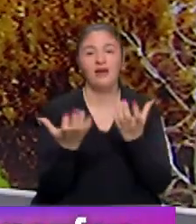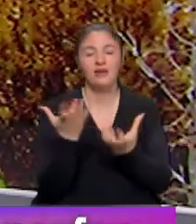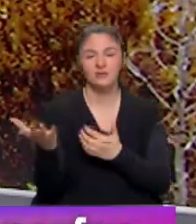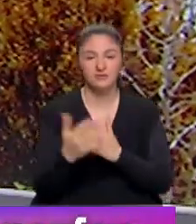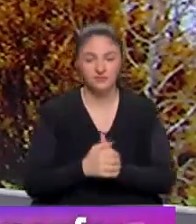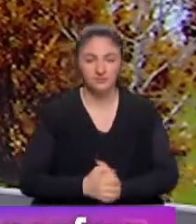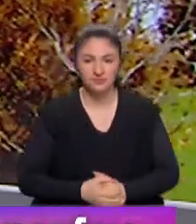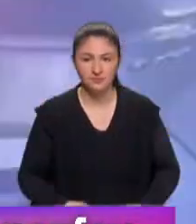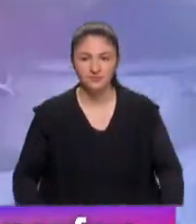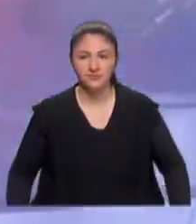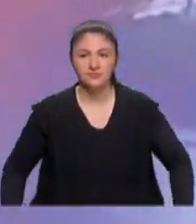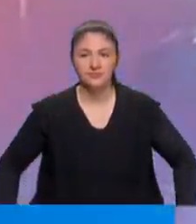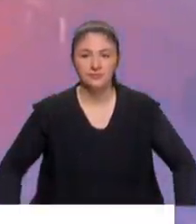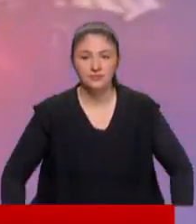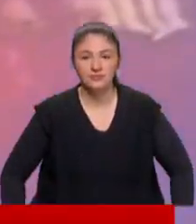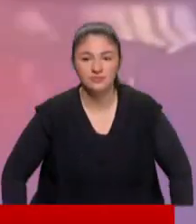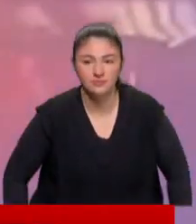yangın.